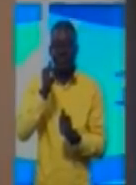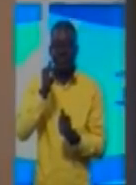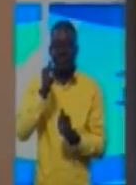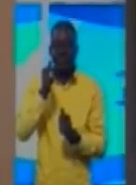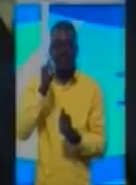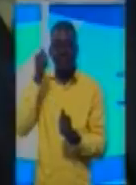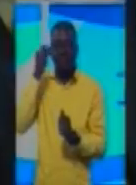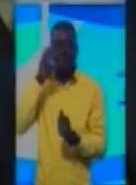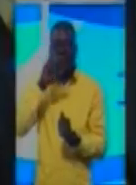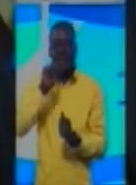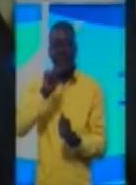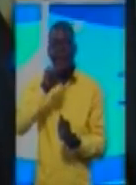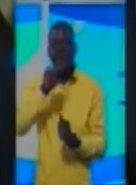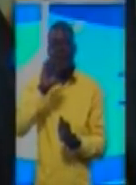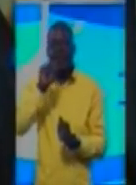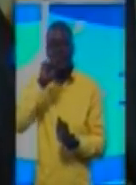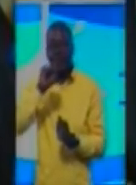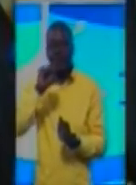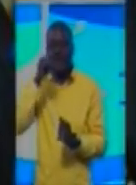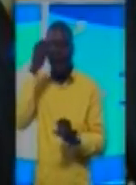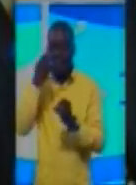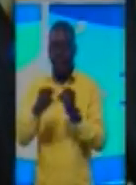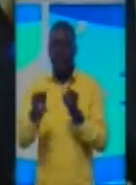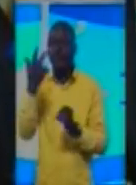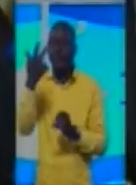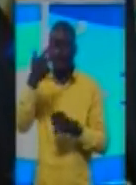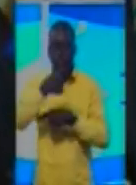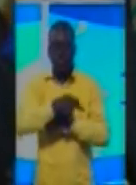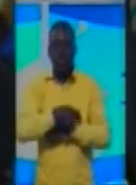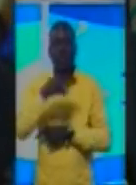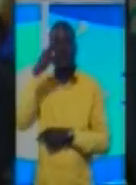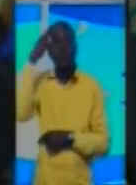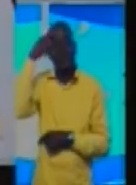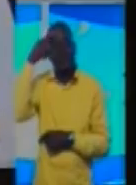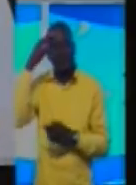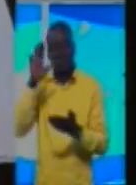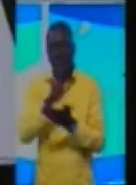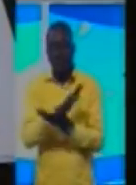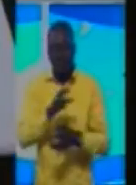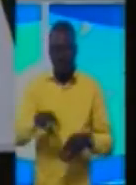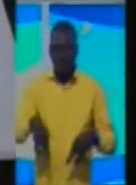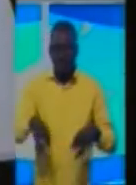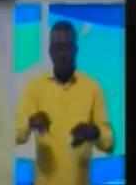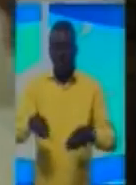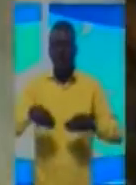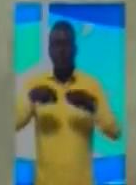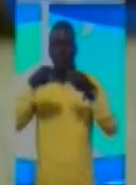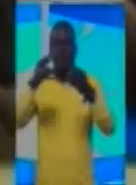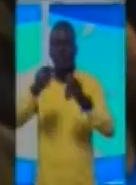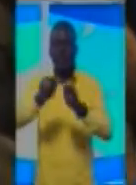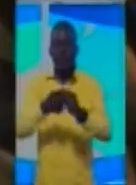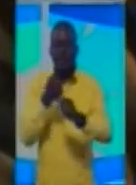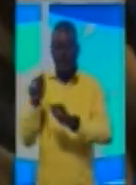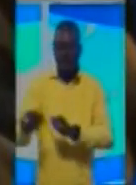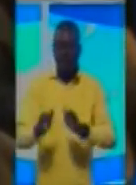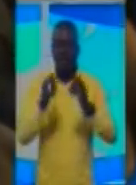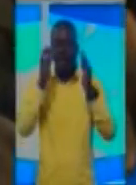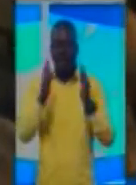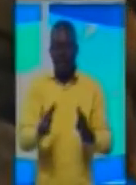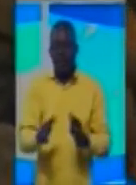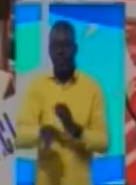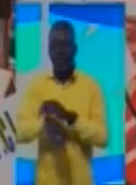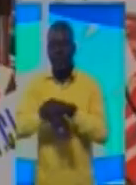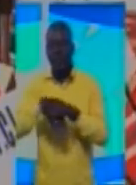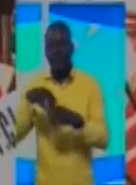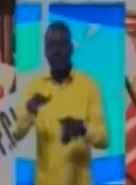d'atomes crochus. À l'issue de ces trois jours de réflexion, une feuille de route devra être mise à la disposition de chaque acteur assortie